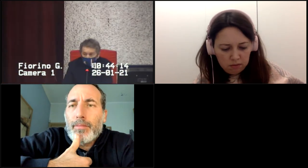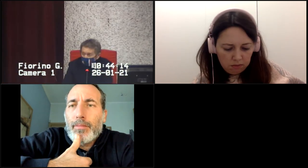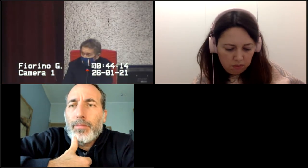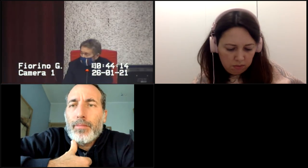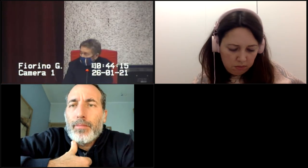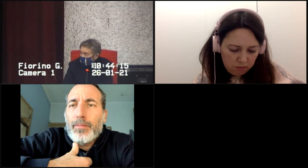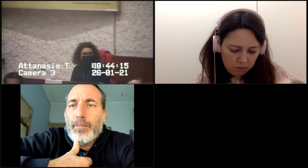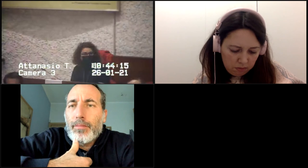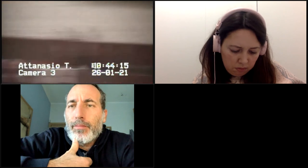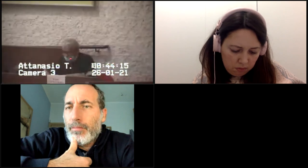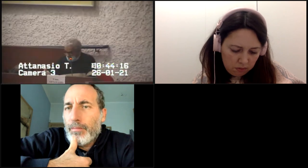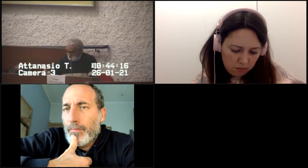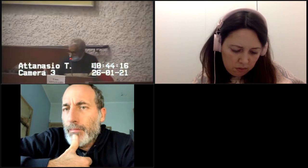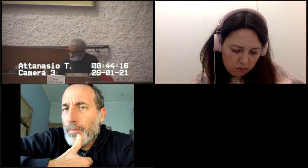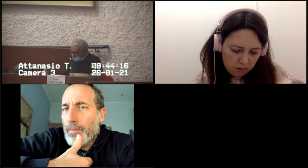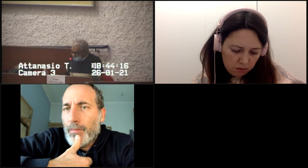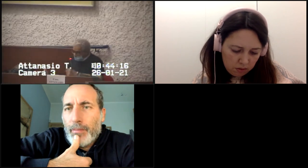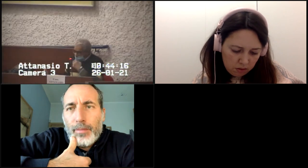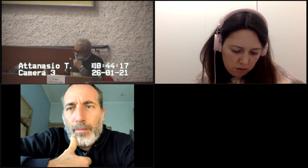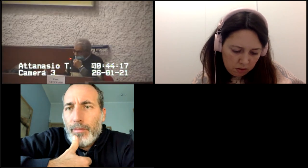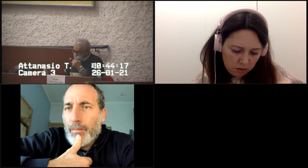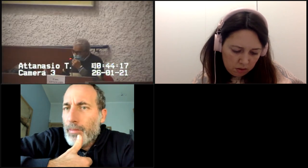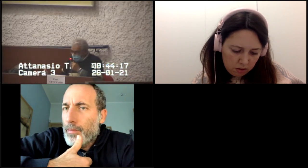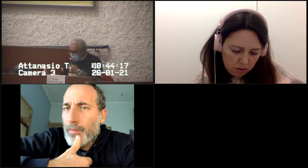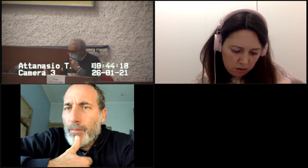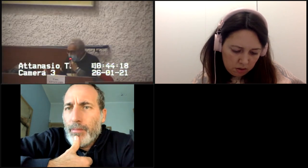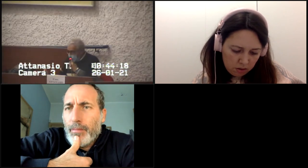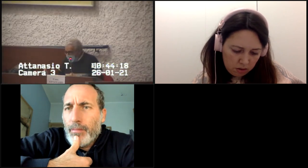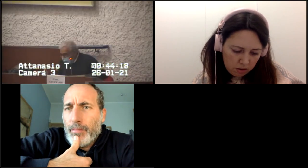Non ci sono altri interventi. Grazie Presidente.